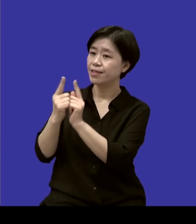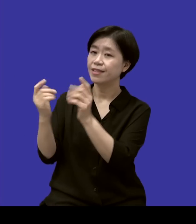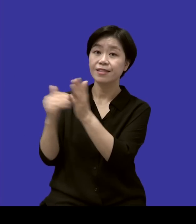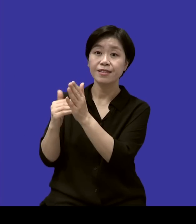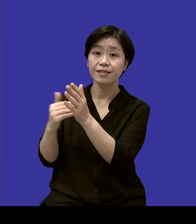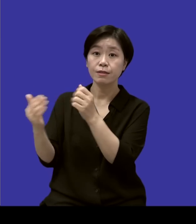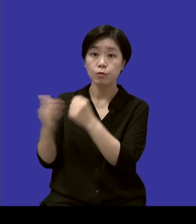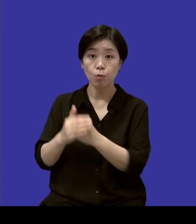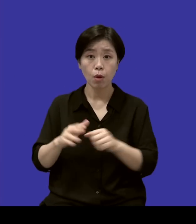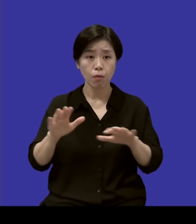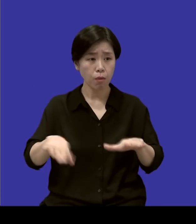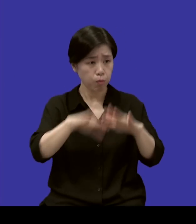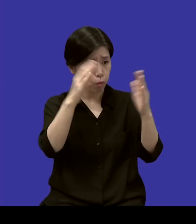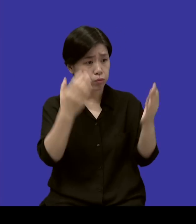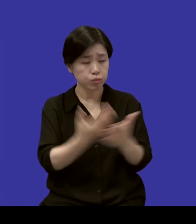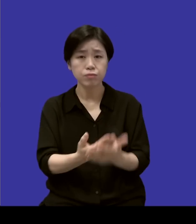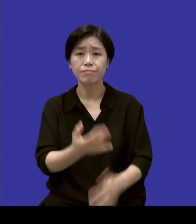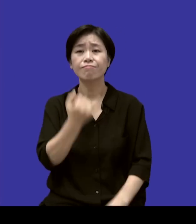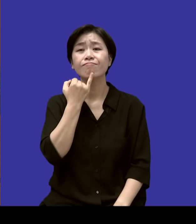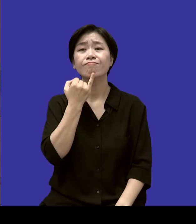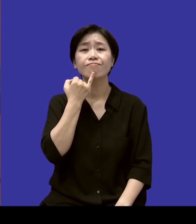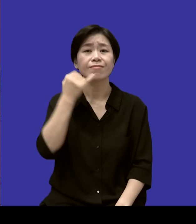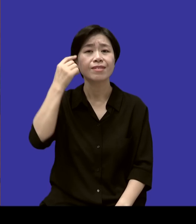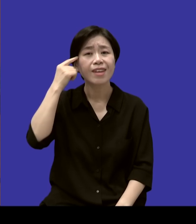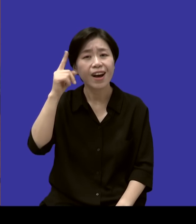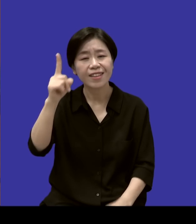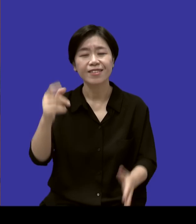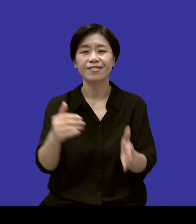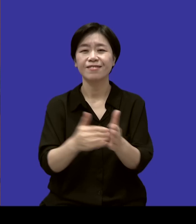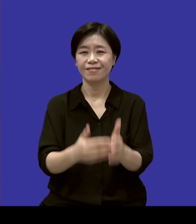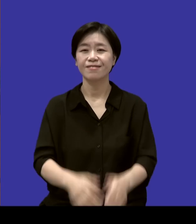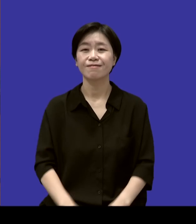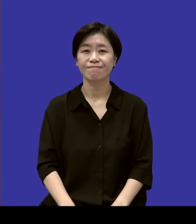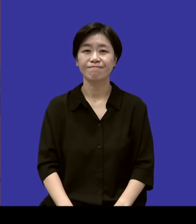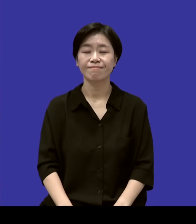다 괜찮은 거야. 이런 마음이 탁 들어오는 거예요.